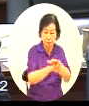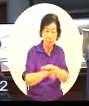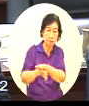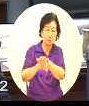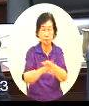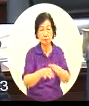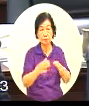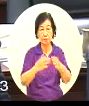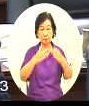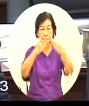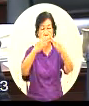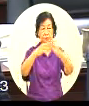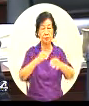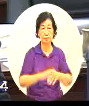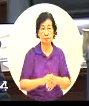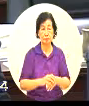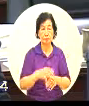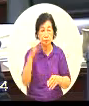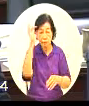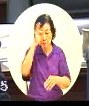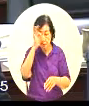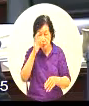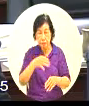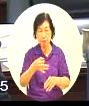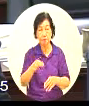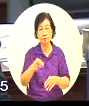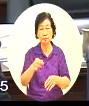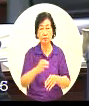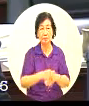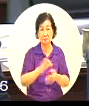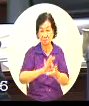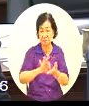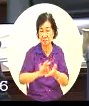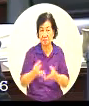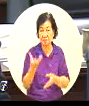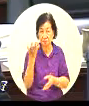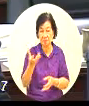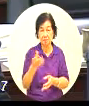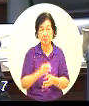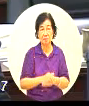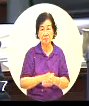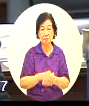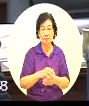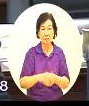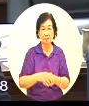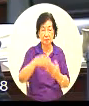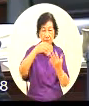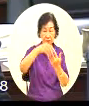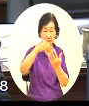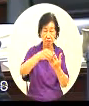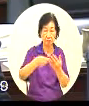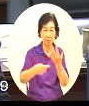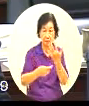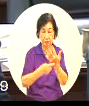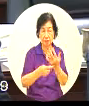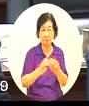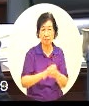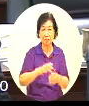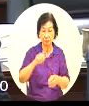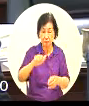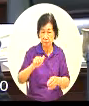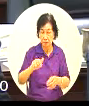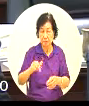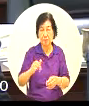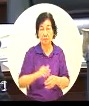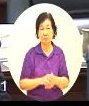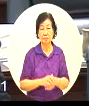这确实爱真济经费来饲这个场地，甲选手，哈、啊，甲教练安尼。啊，迄天电两日